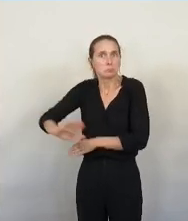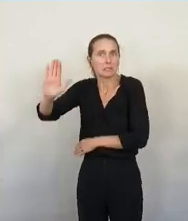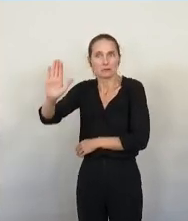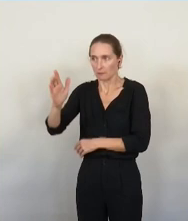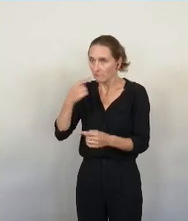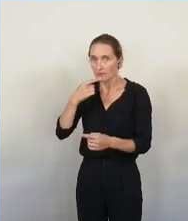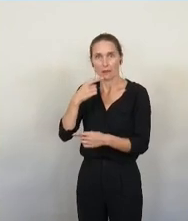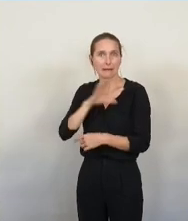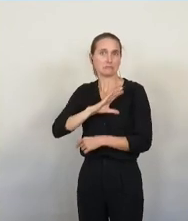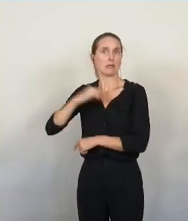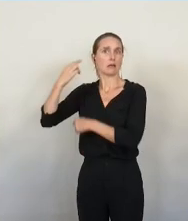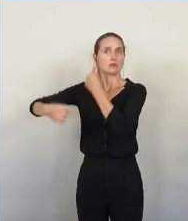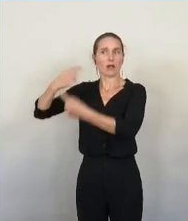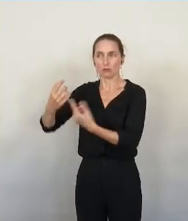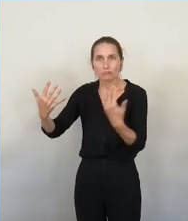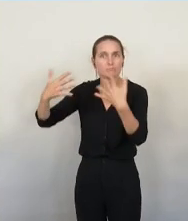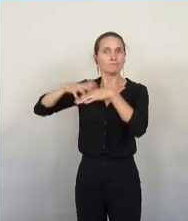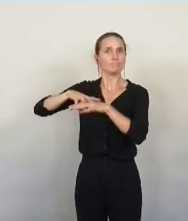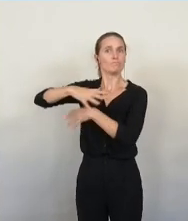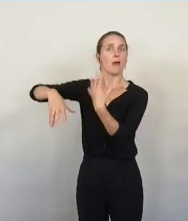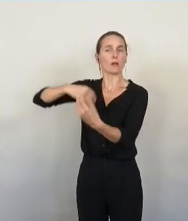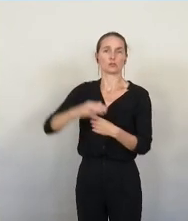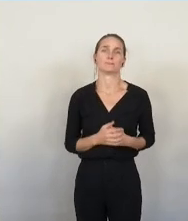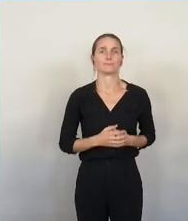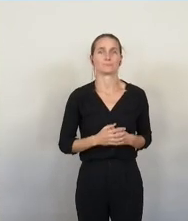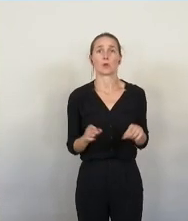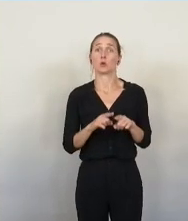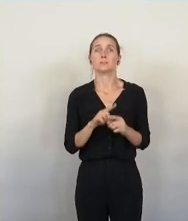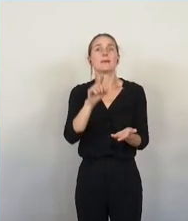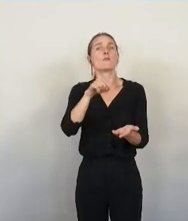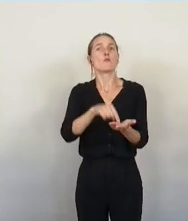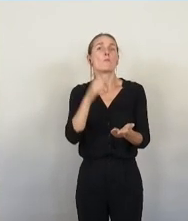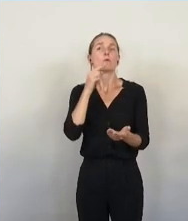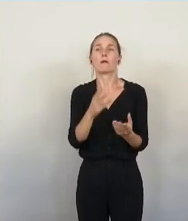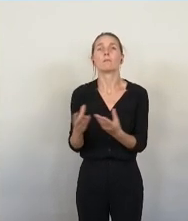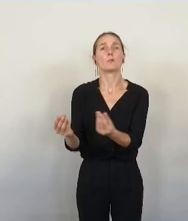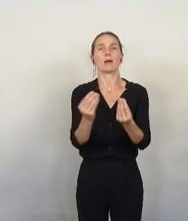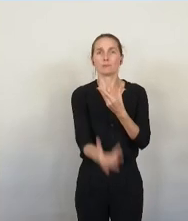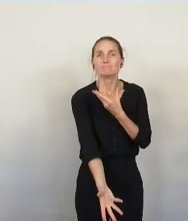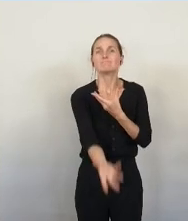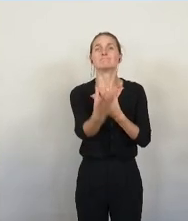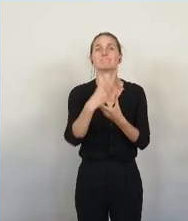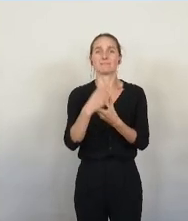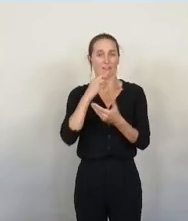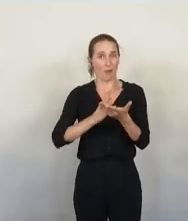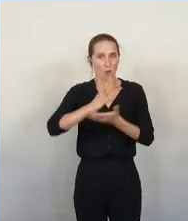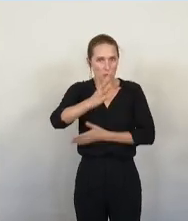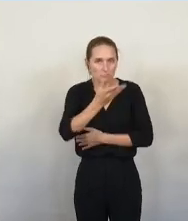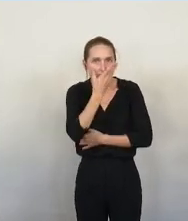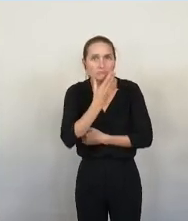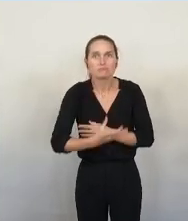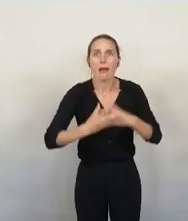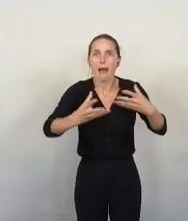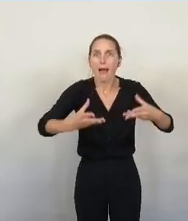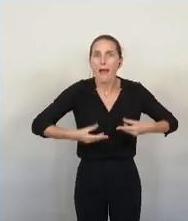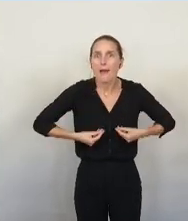projet la MDH un lieu de participation des habitants et habitantes en accueillant de beaux projets comme émergence ou en